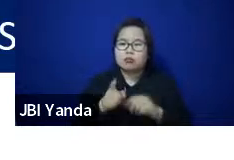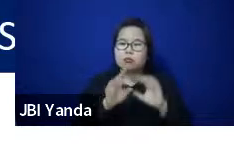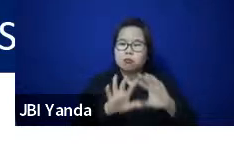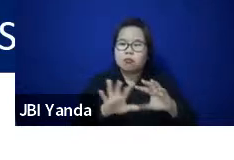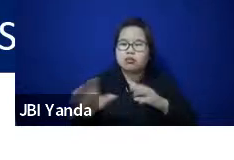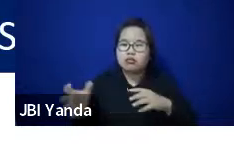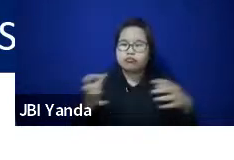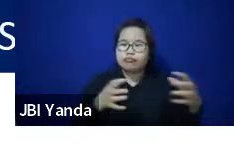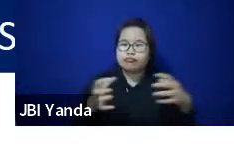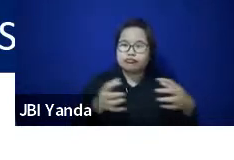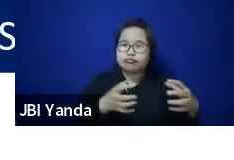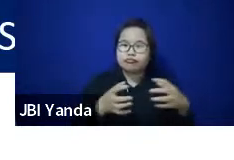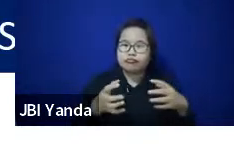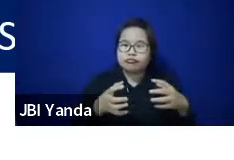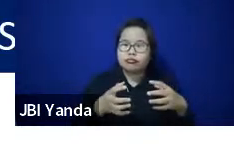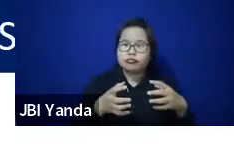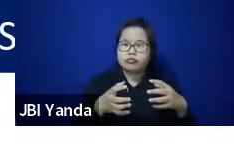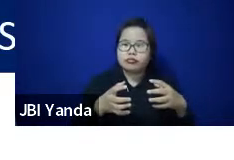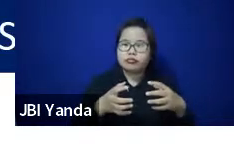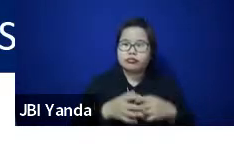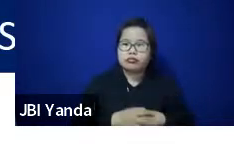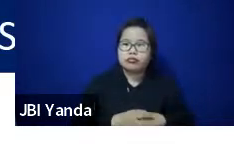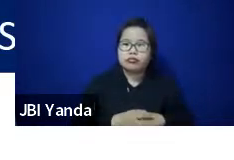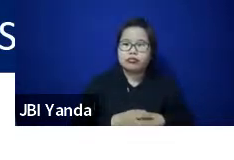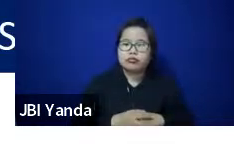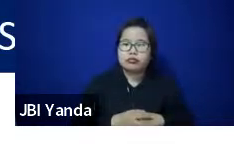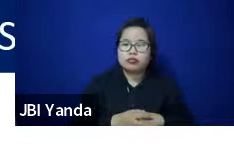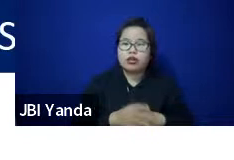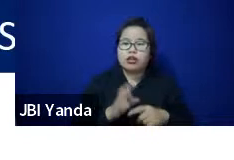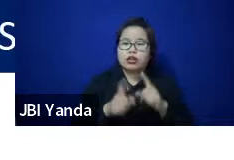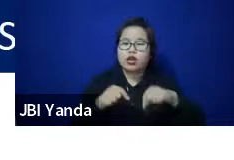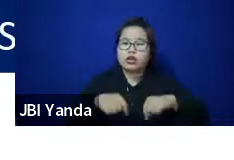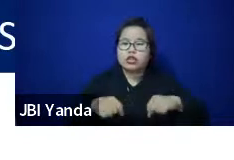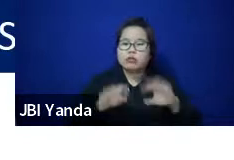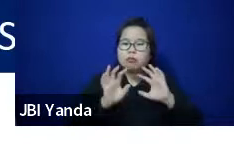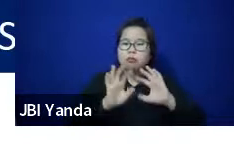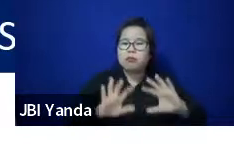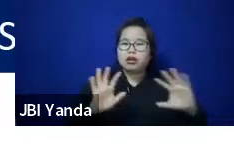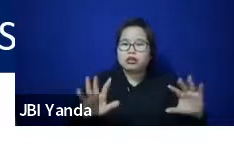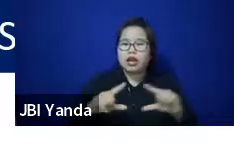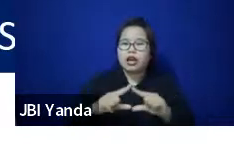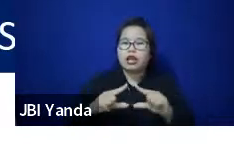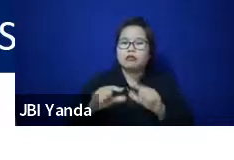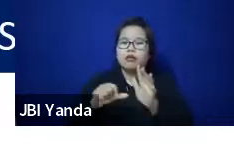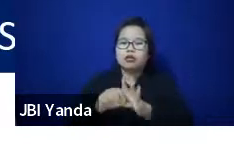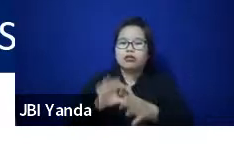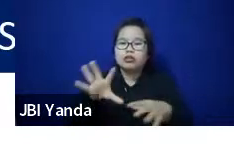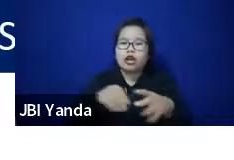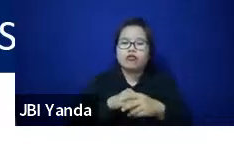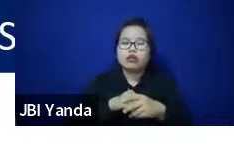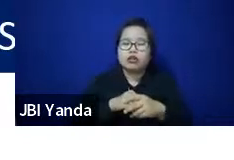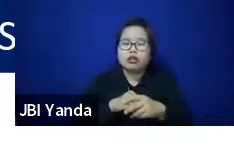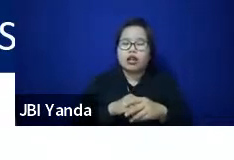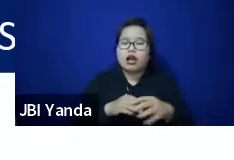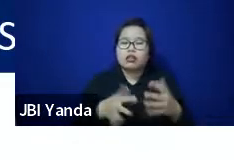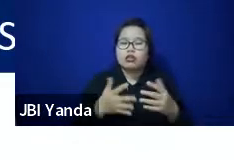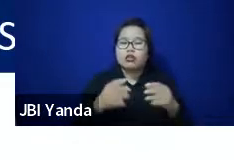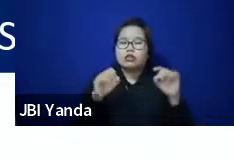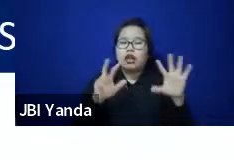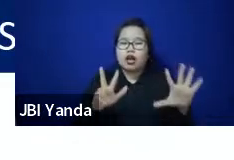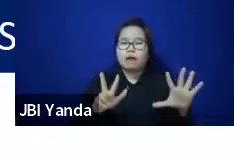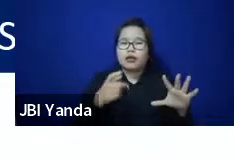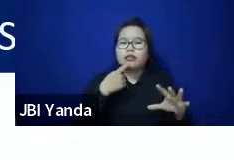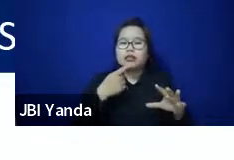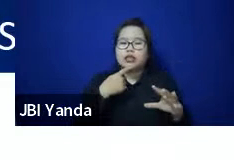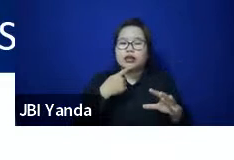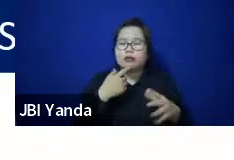kemudian terbatasnya jenis ya alat bantu yang di cover serta limit coverage-nya. Dan yang ke-8 terkait dengan